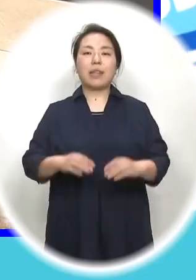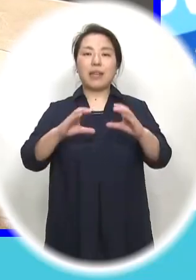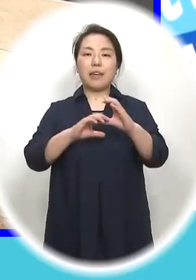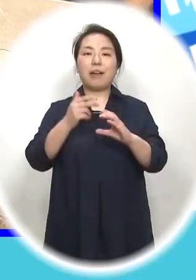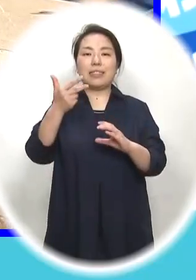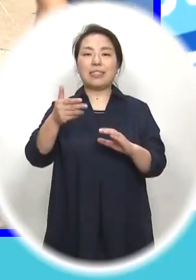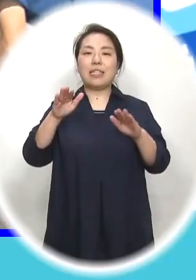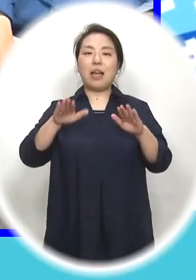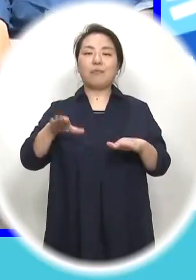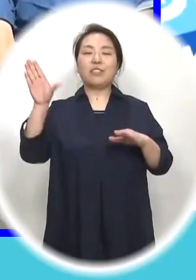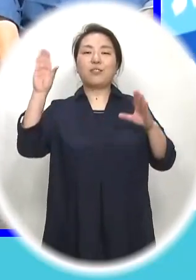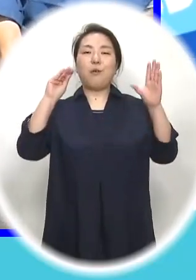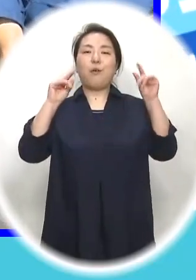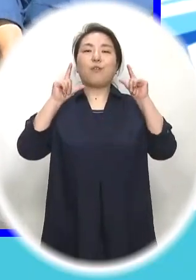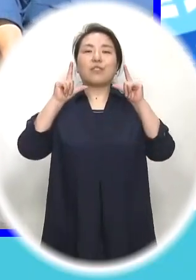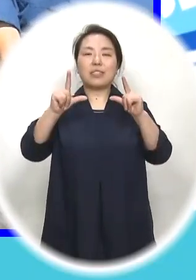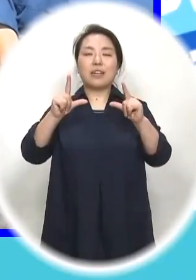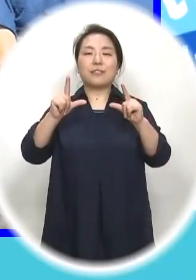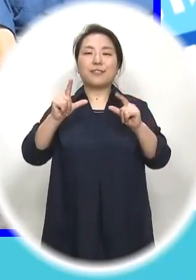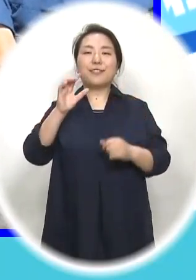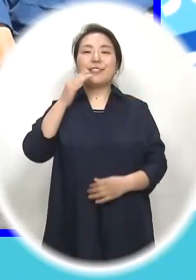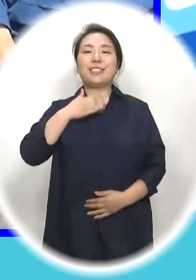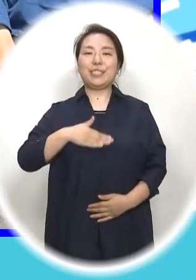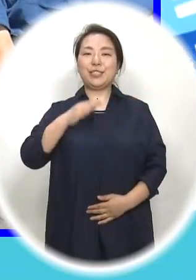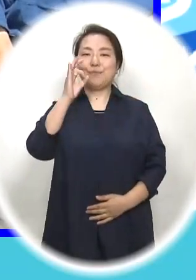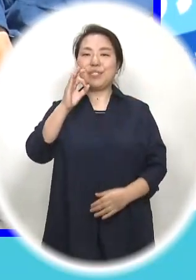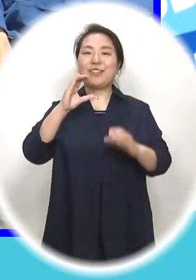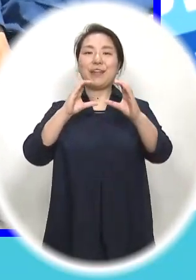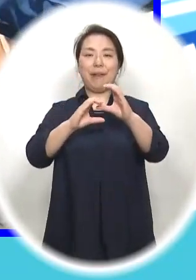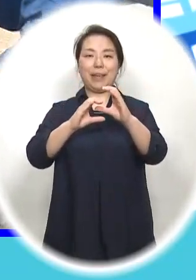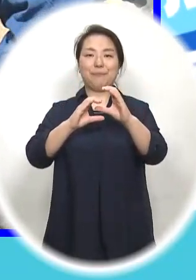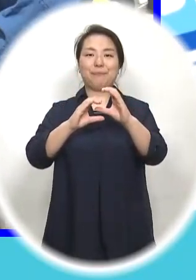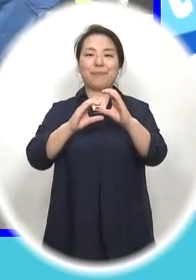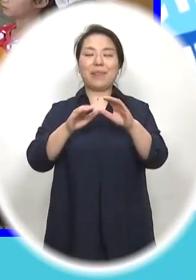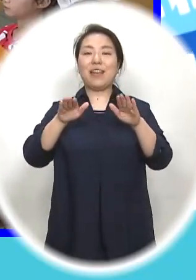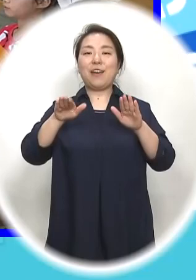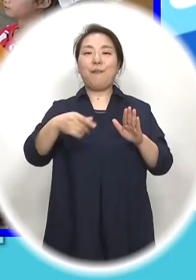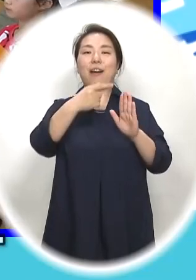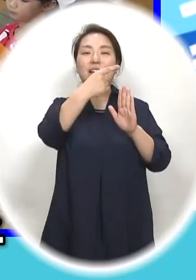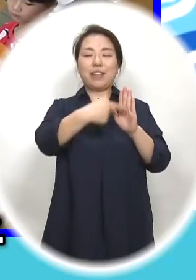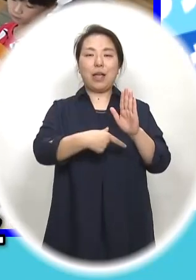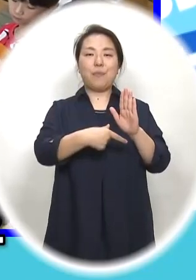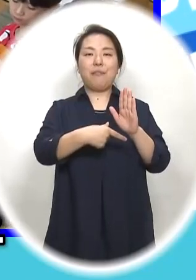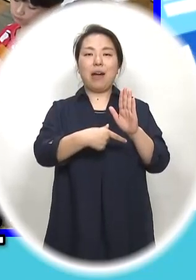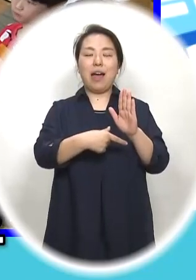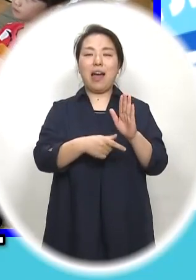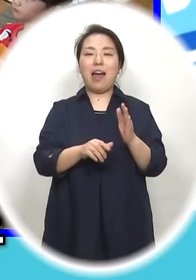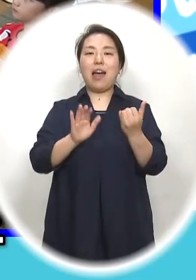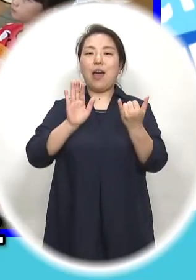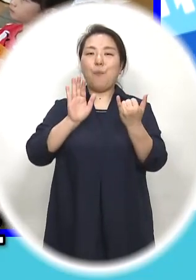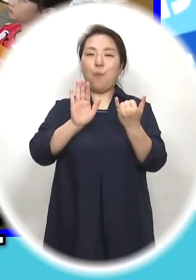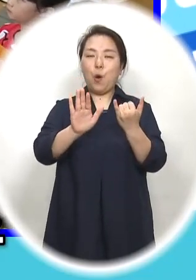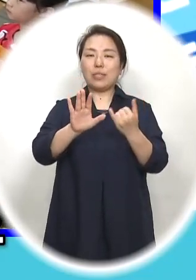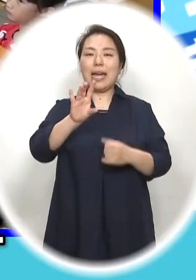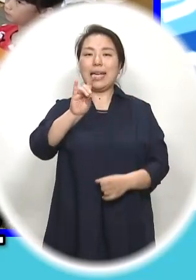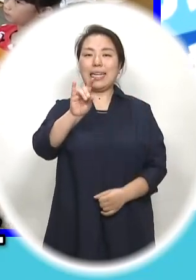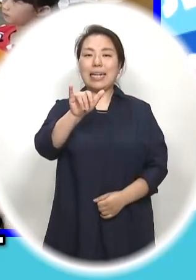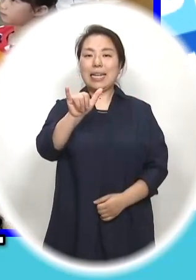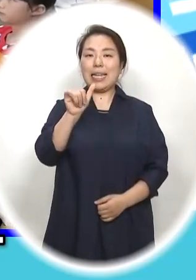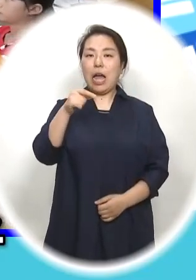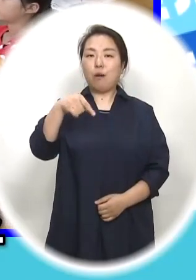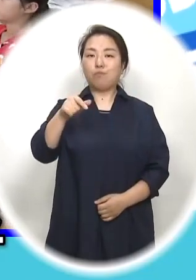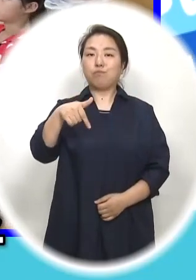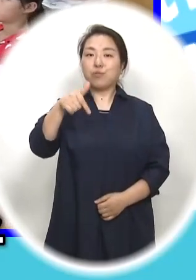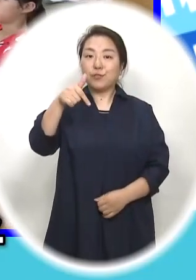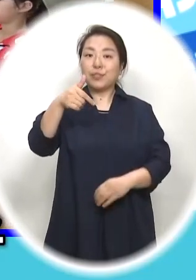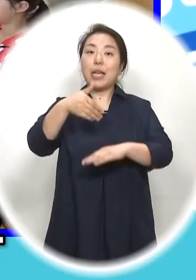いわき市のタイムリーな情報を伝える知る見るいわき。今回のテーマは防災キャンプで楽し